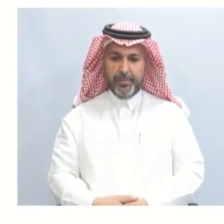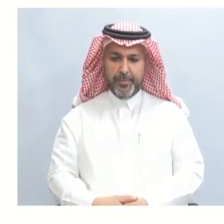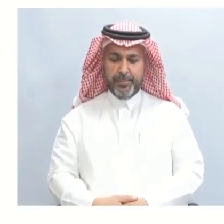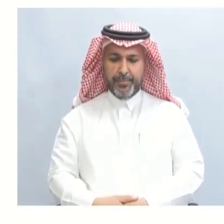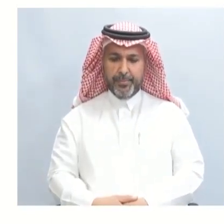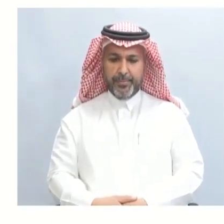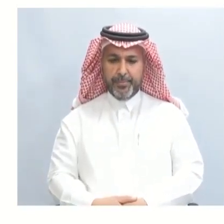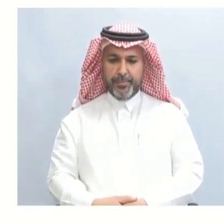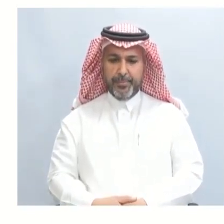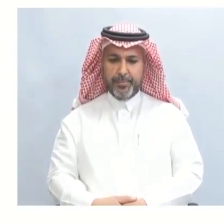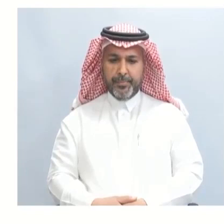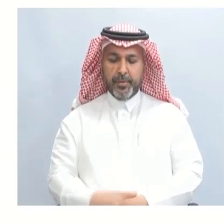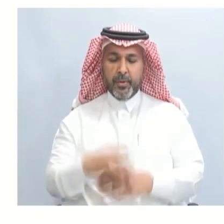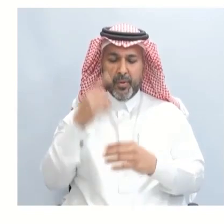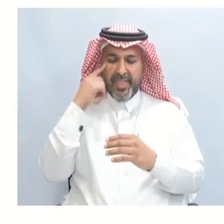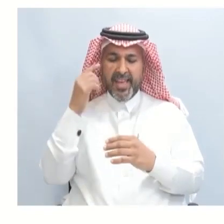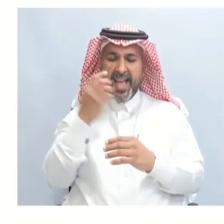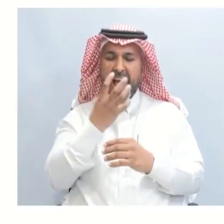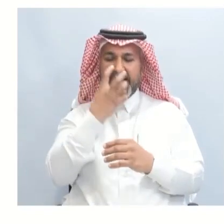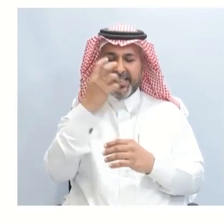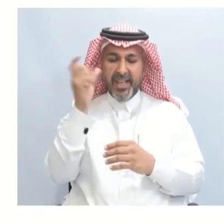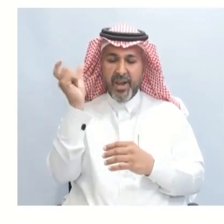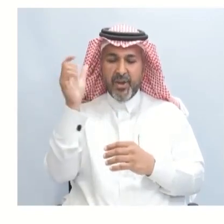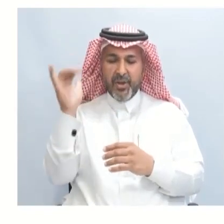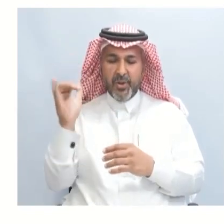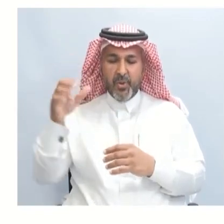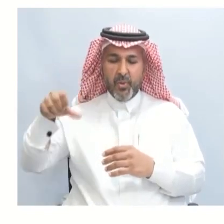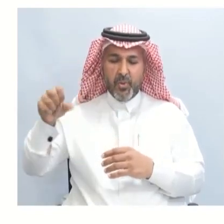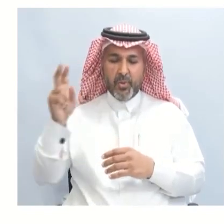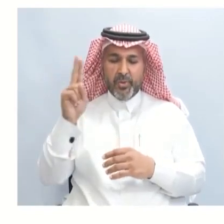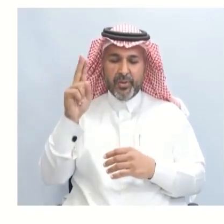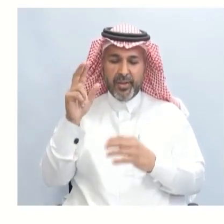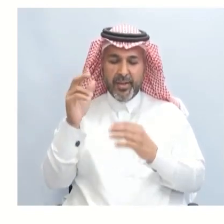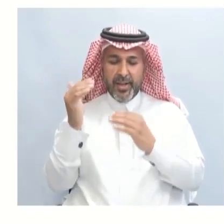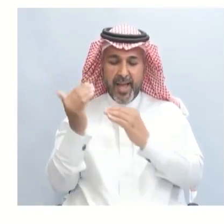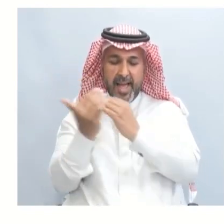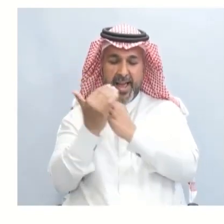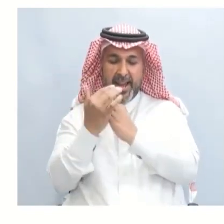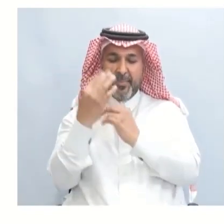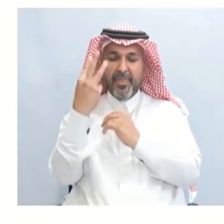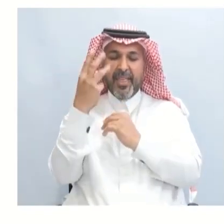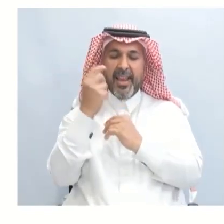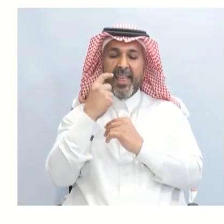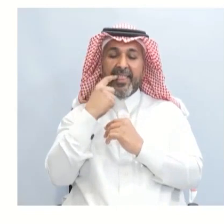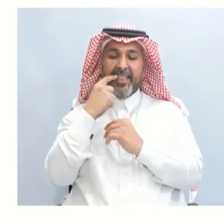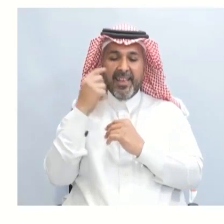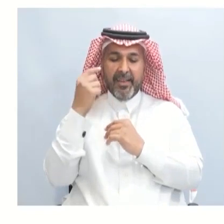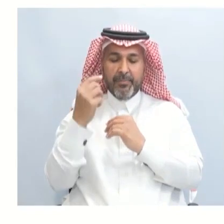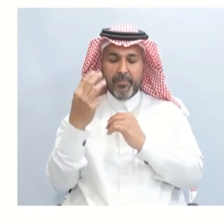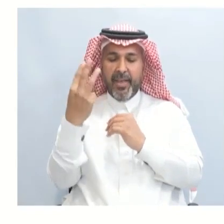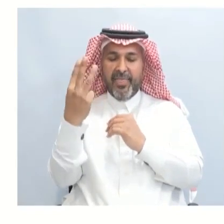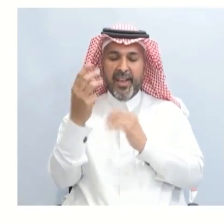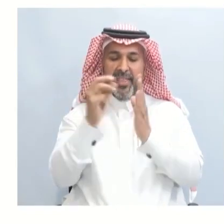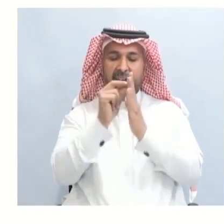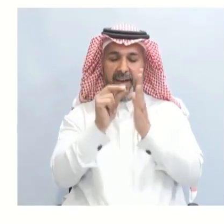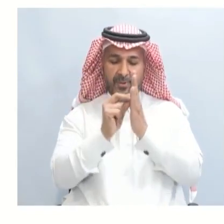ان ان نيوتن اكتشف ثلاثه قوانين متتاليه يليها 45 سنه في خلالها